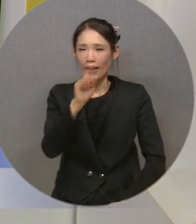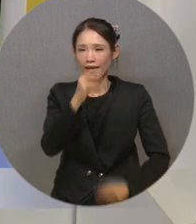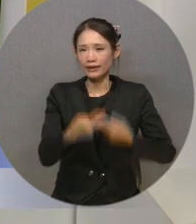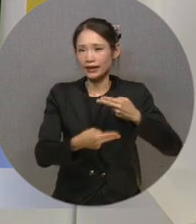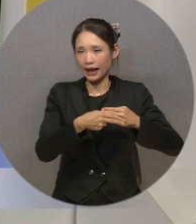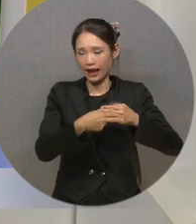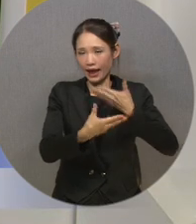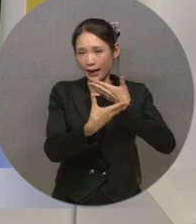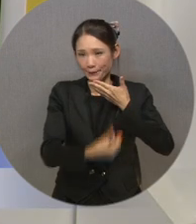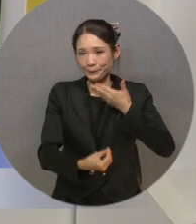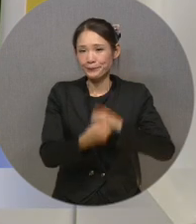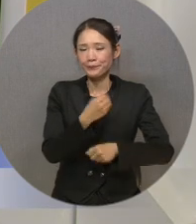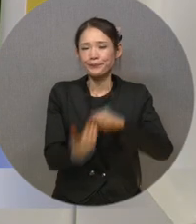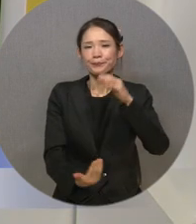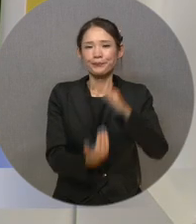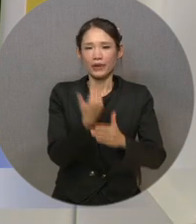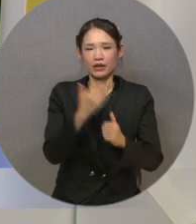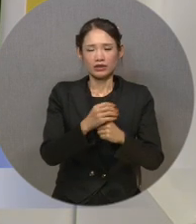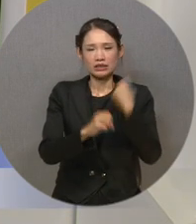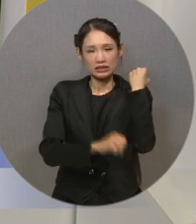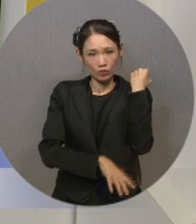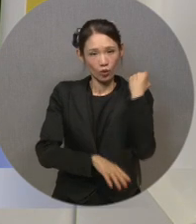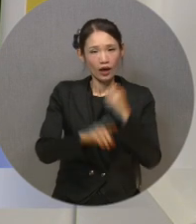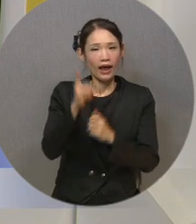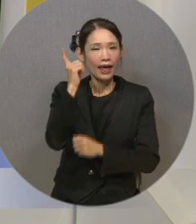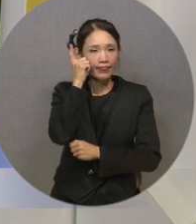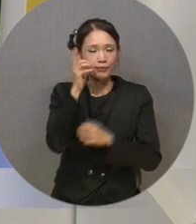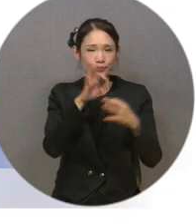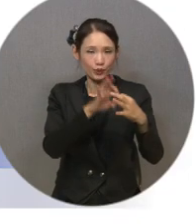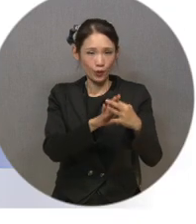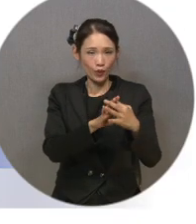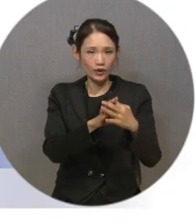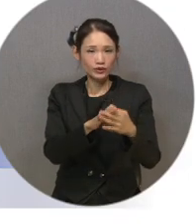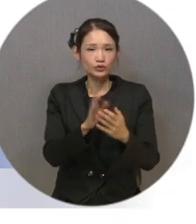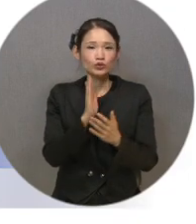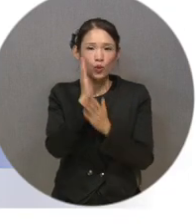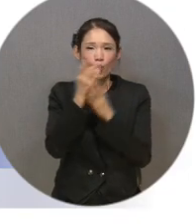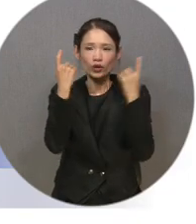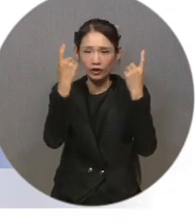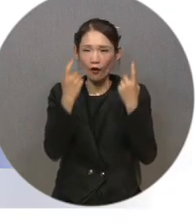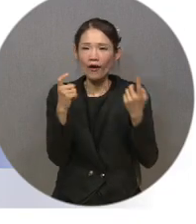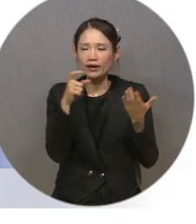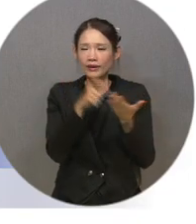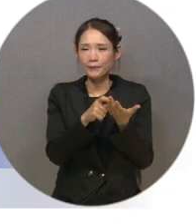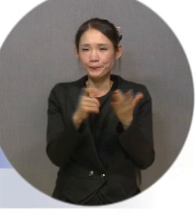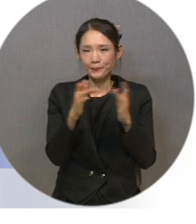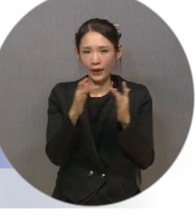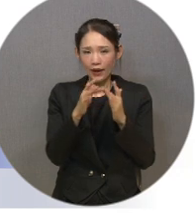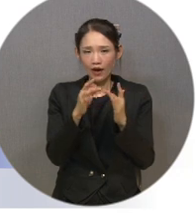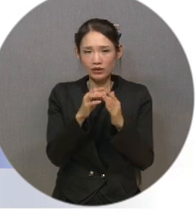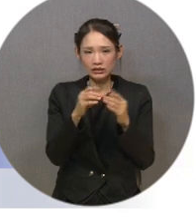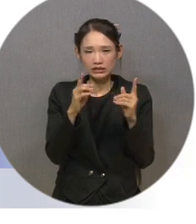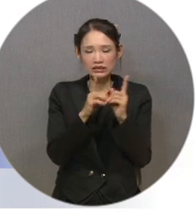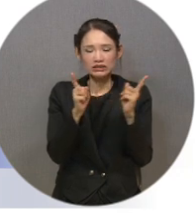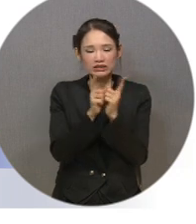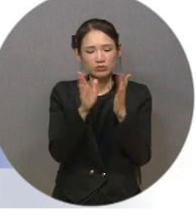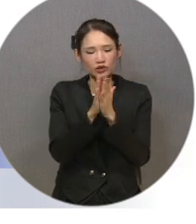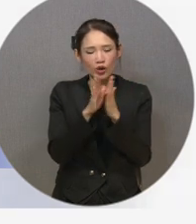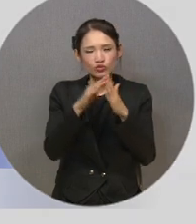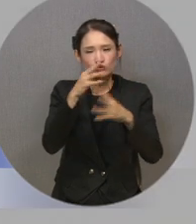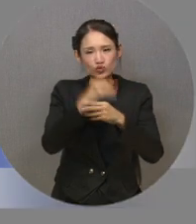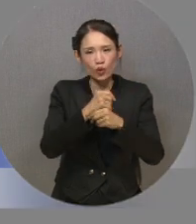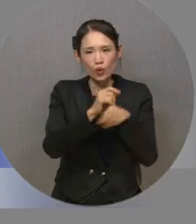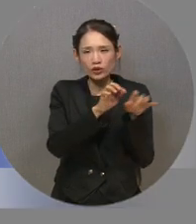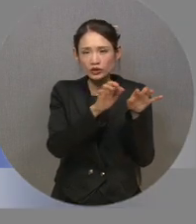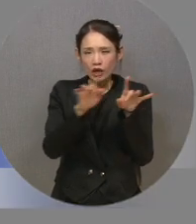출시했습니다. 기존에는 모바일을 통한 초록여행 접속 시 주소창에 주소를 직접 입력하거나